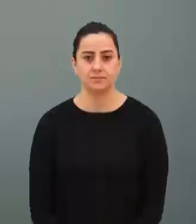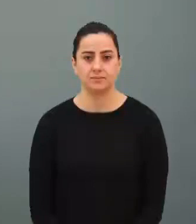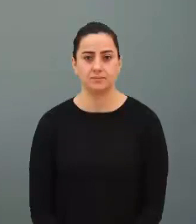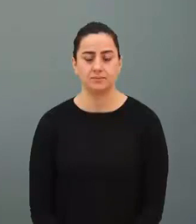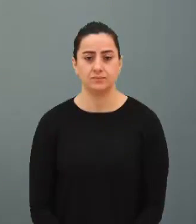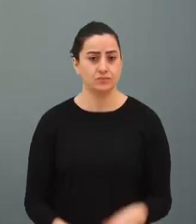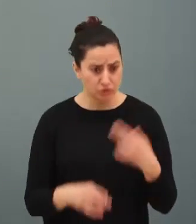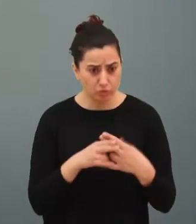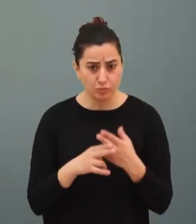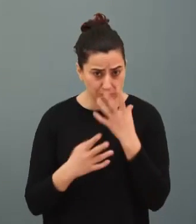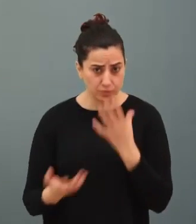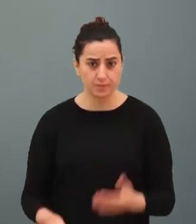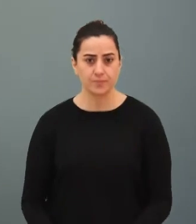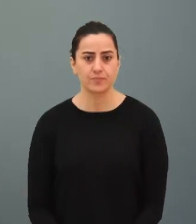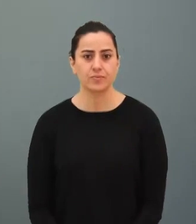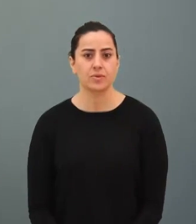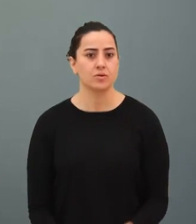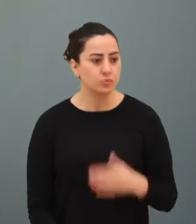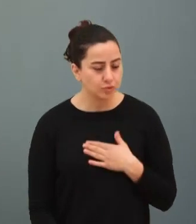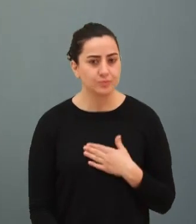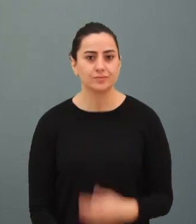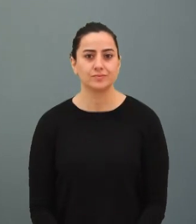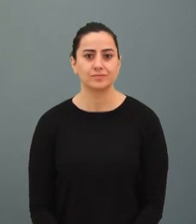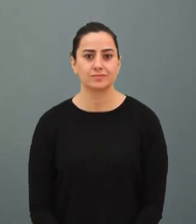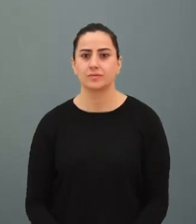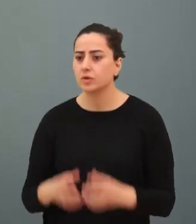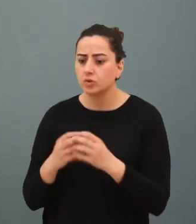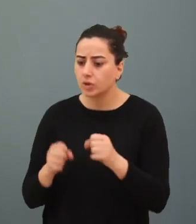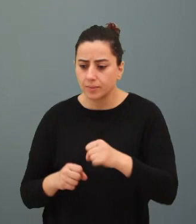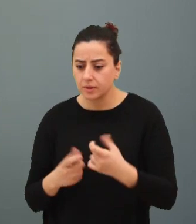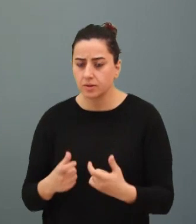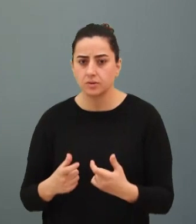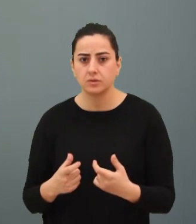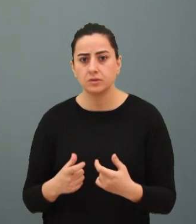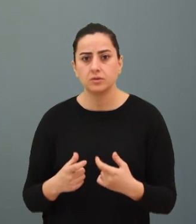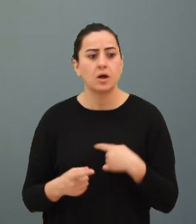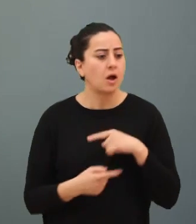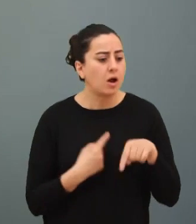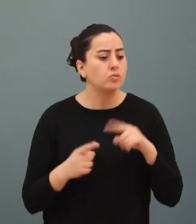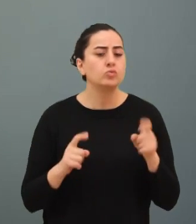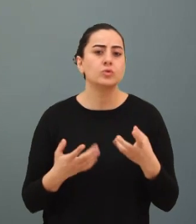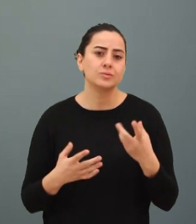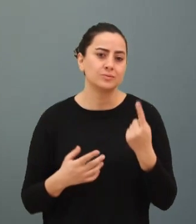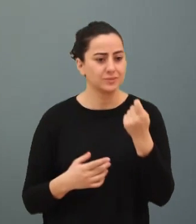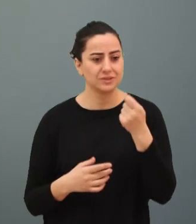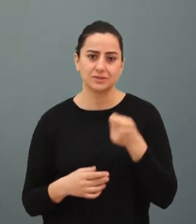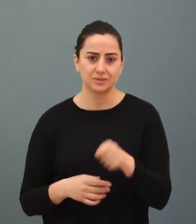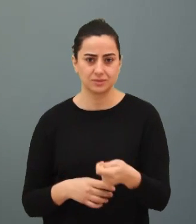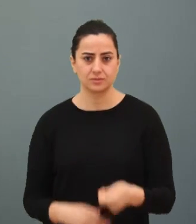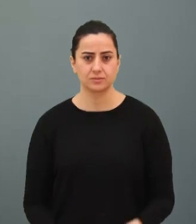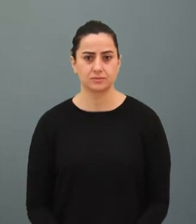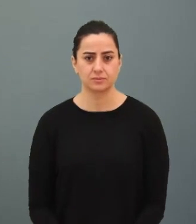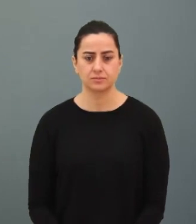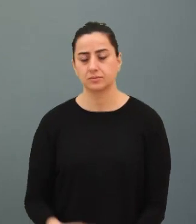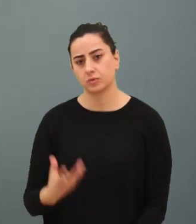Hadi acelesene Şükrü'ye. Buyurun efendim, geldim. Nerede kapının kolu? Efendim kapının kolunu bulamadım ama ben şimdi bununla hallederim efendim.